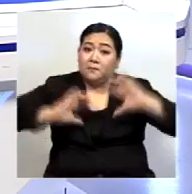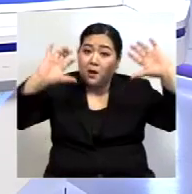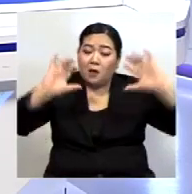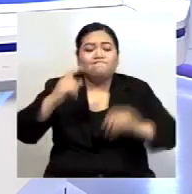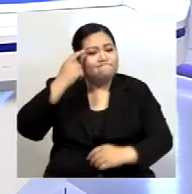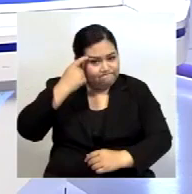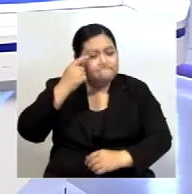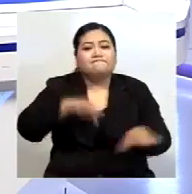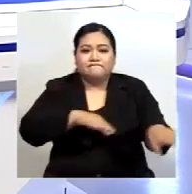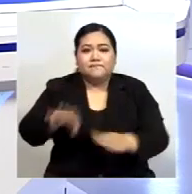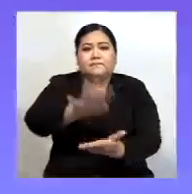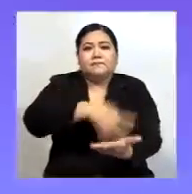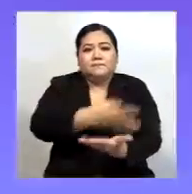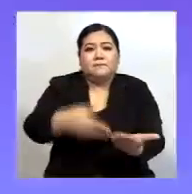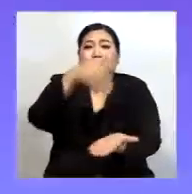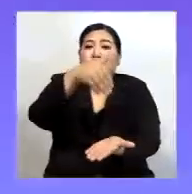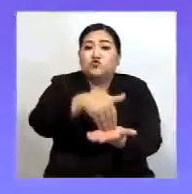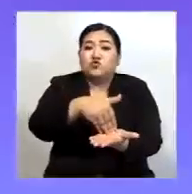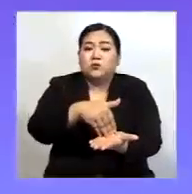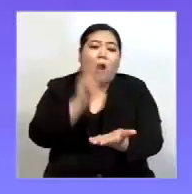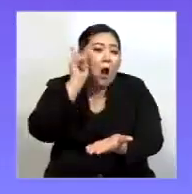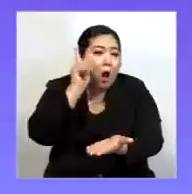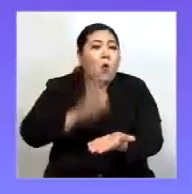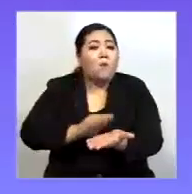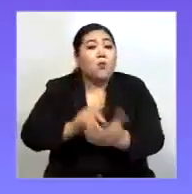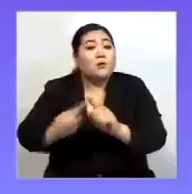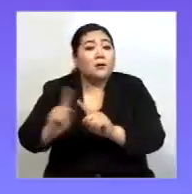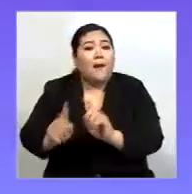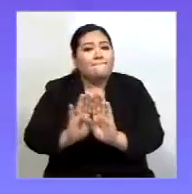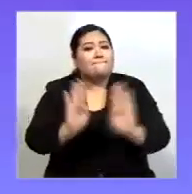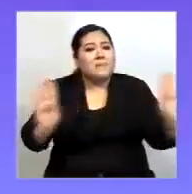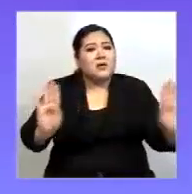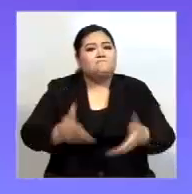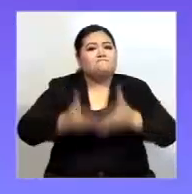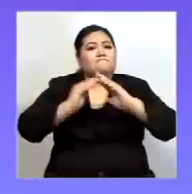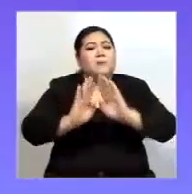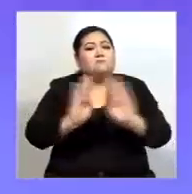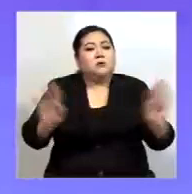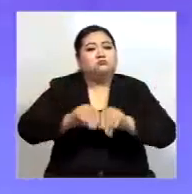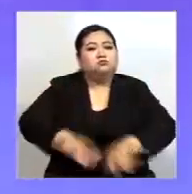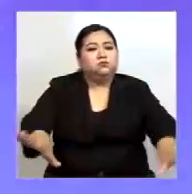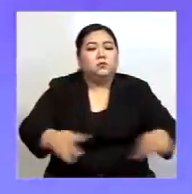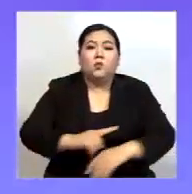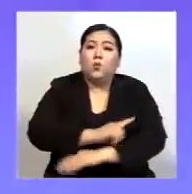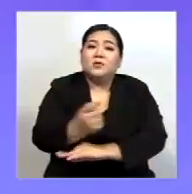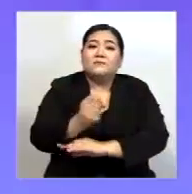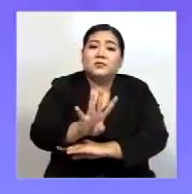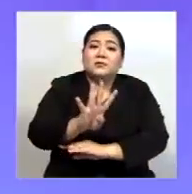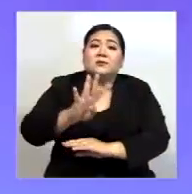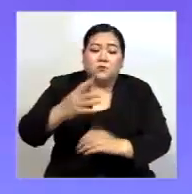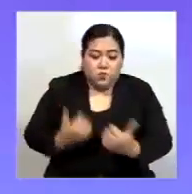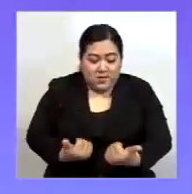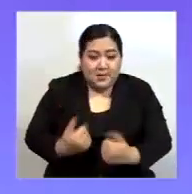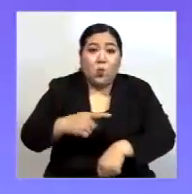ข้อมูลมาตรการแก้ไขปัญหาจากโควิด-19 วันแรกเตรียมที่จะแถลงข่าวบ่าย2นะครับ14 นาฬิกาวันนี้นะครับ